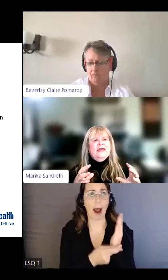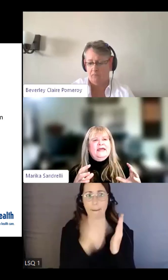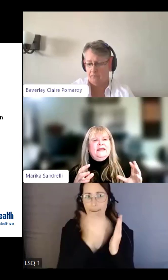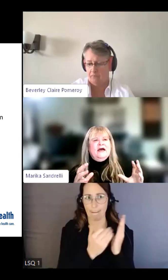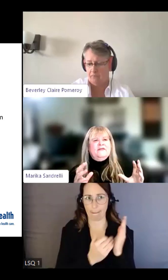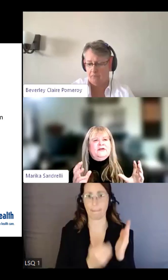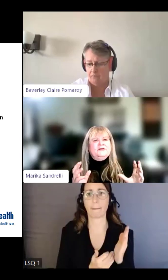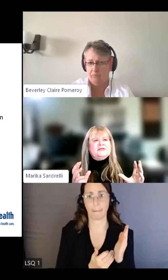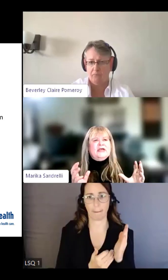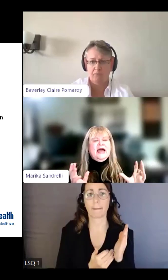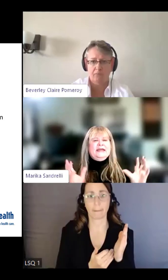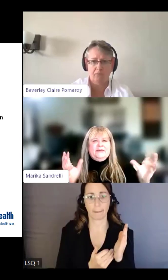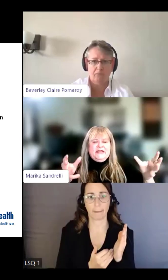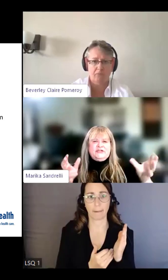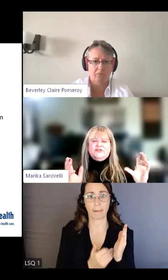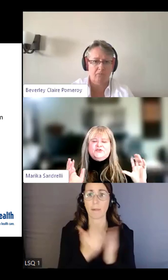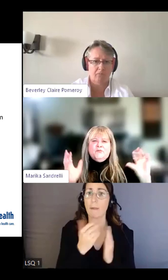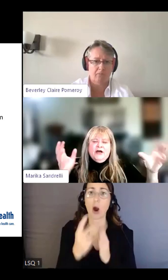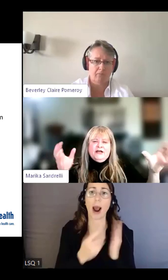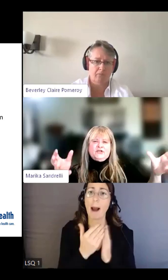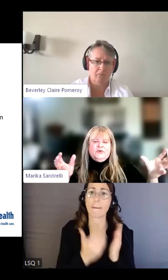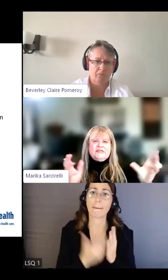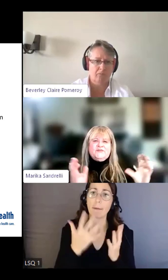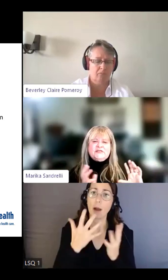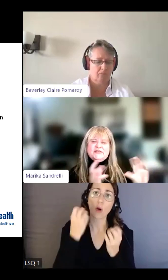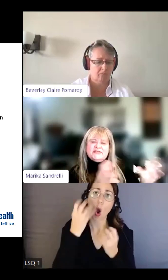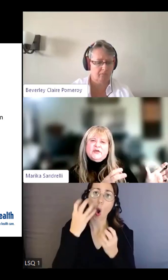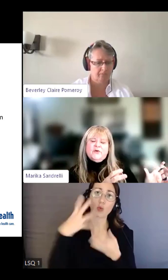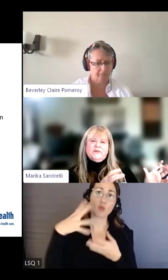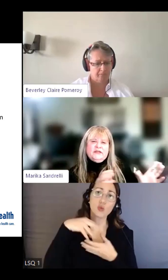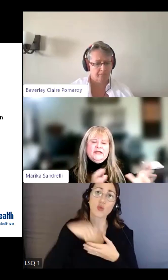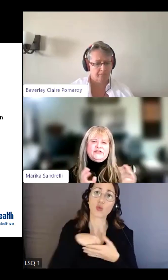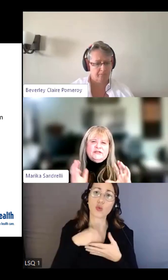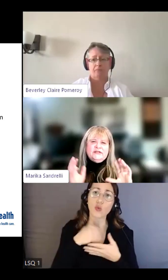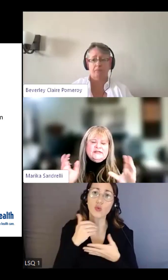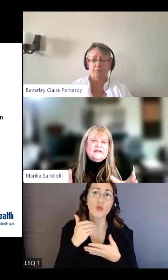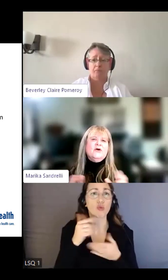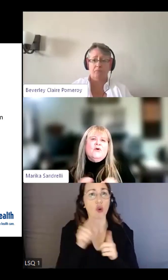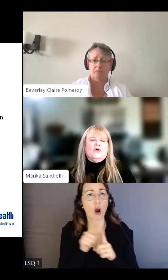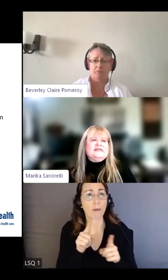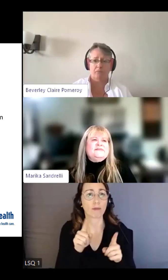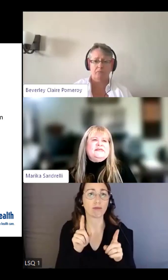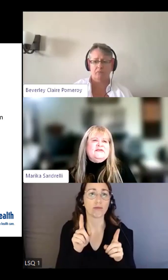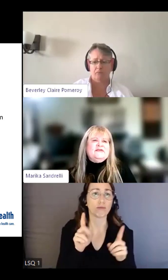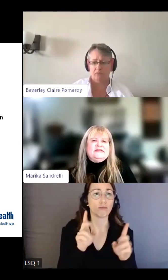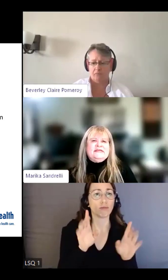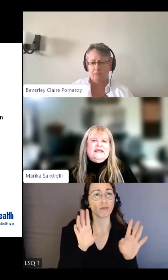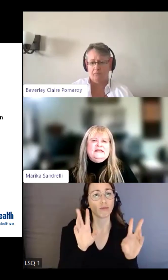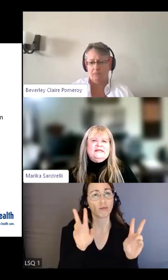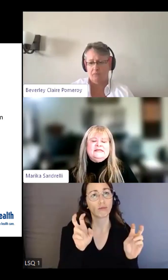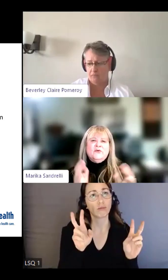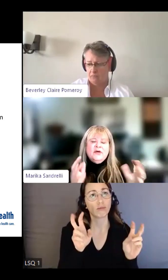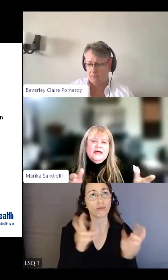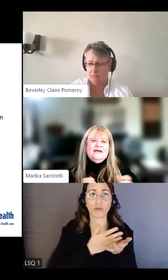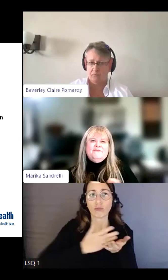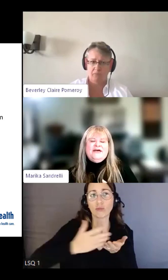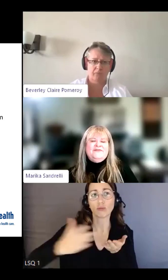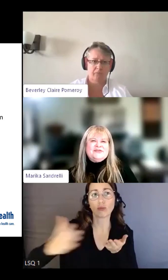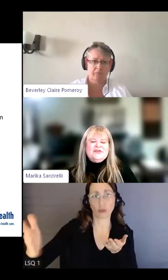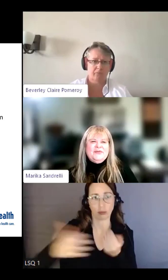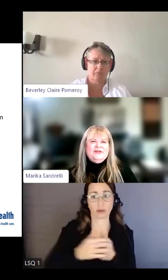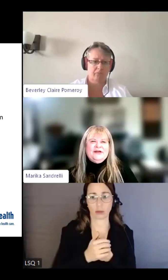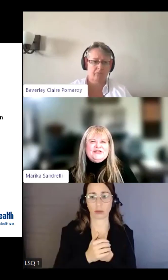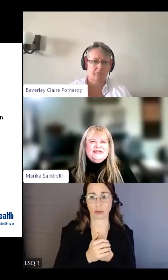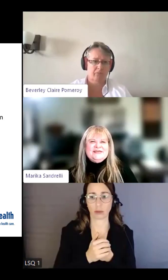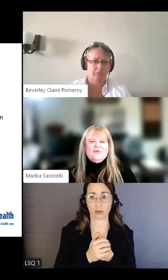si on veut, conifère ou continu. Donc, des modules pour des groupes particuliers ou